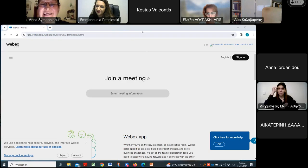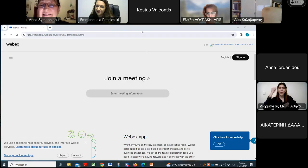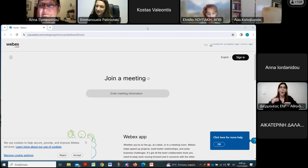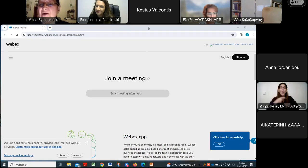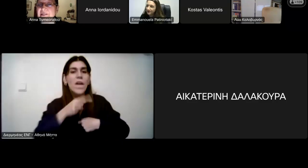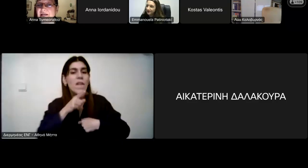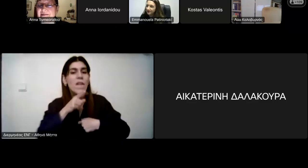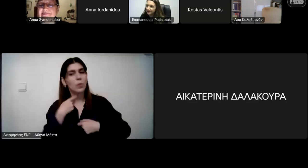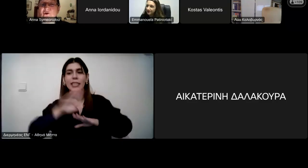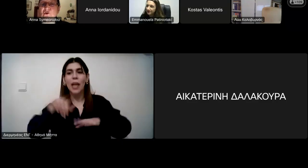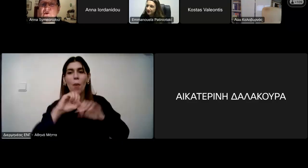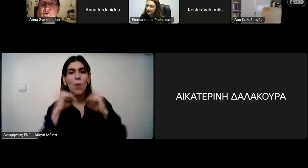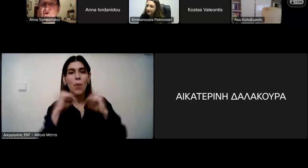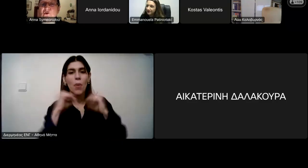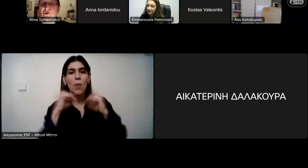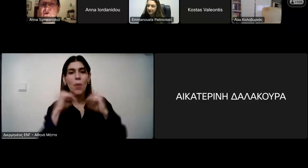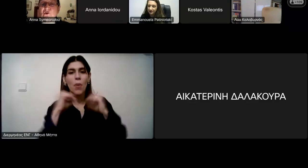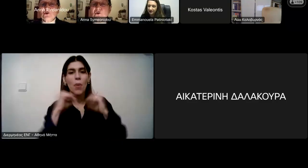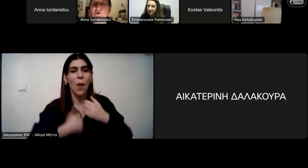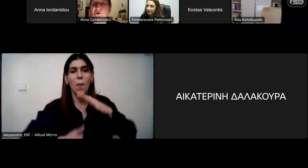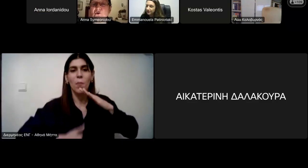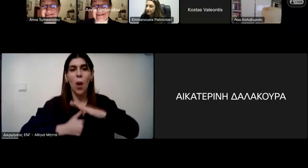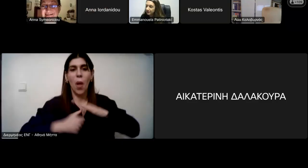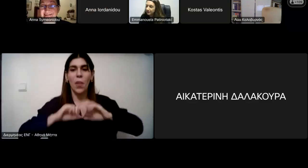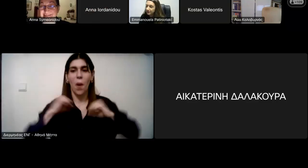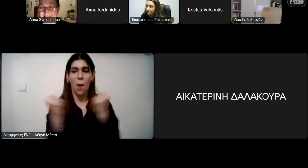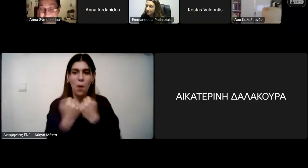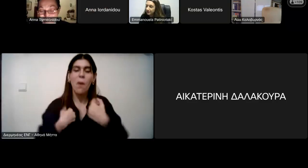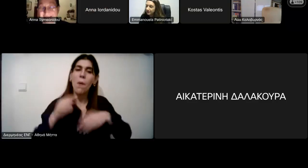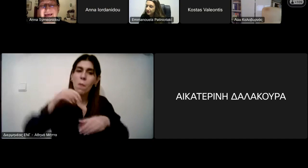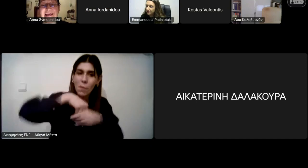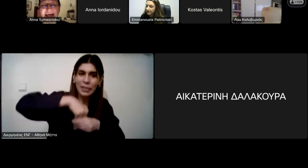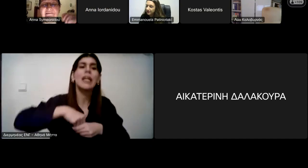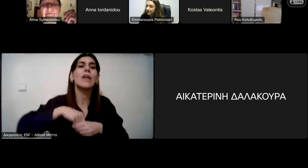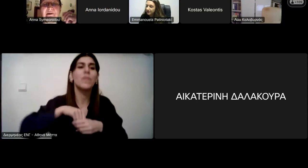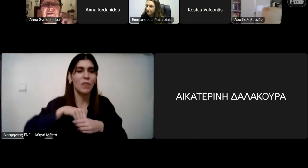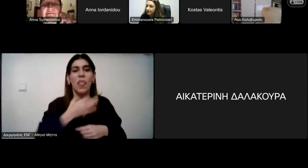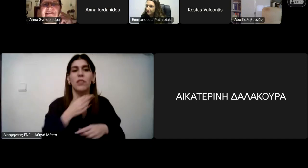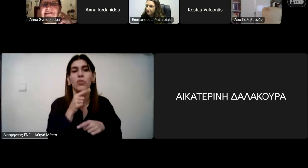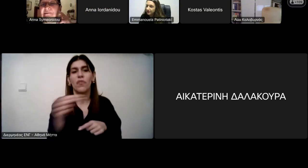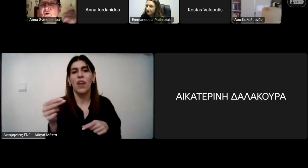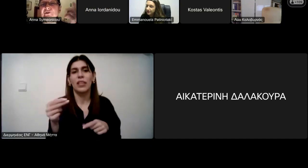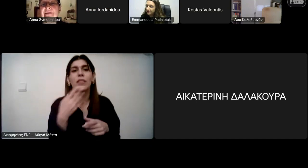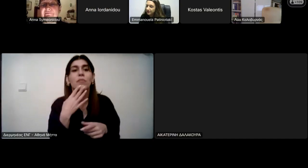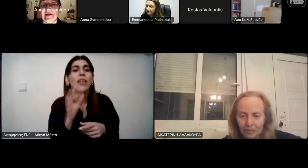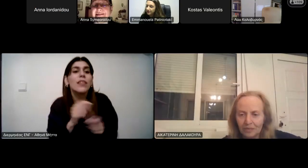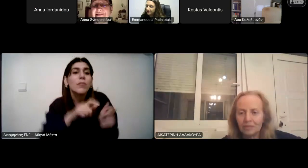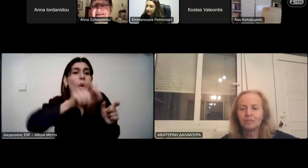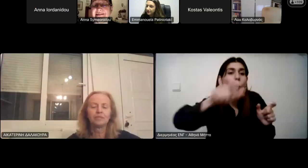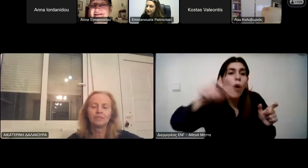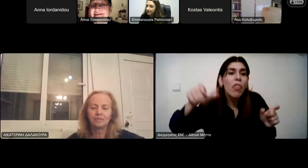με αγωνία. Ναι, αλλά πρέπει να αφήσουμε και χρόνο για συζήτηση. Δεν μπορεί να μιλάει ο καθένας. Για